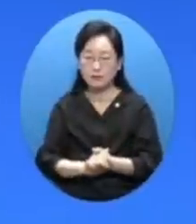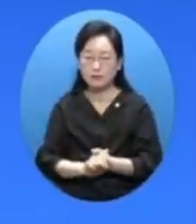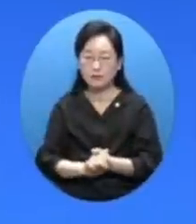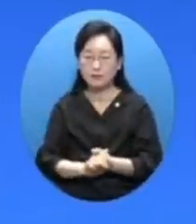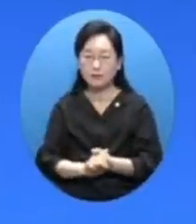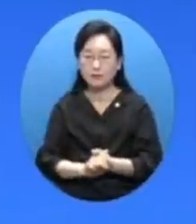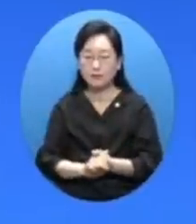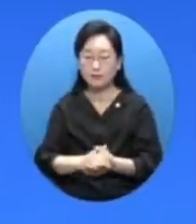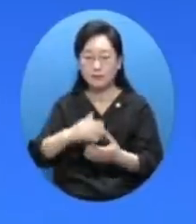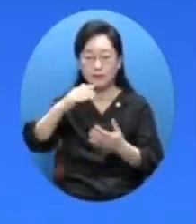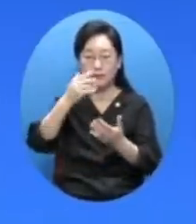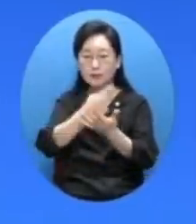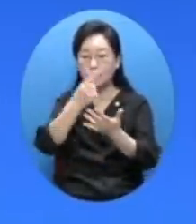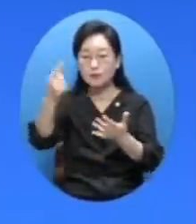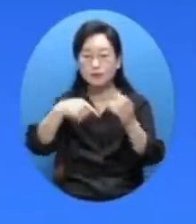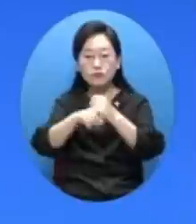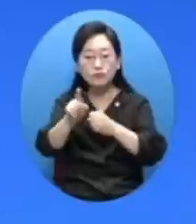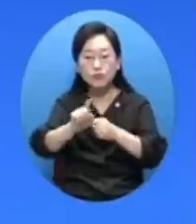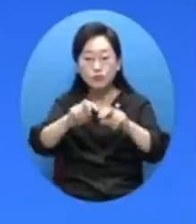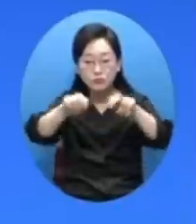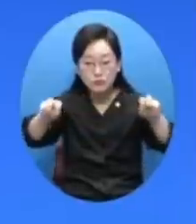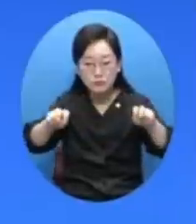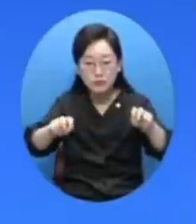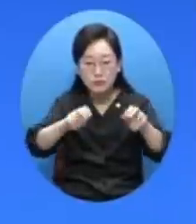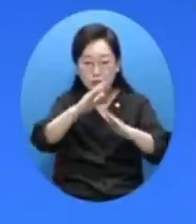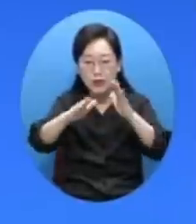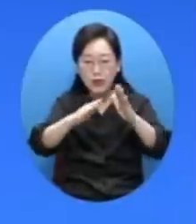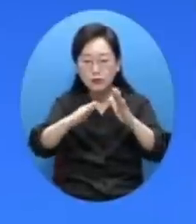그런데 그 가출한 내용을 보니까 가정불화